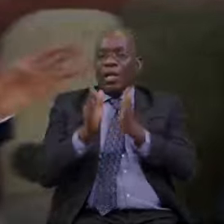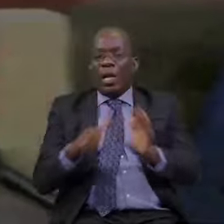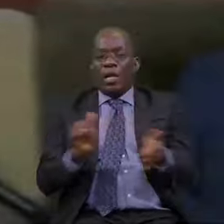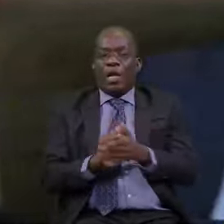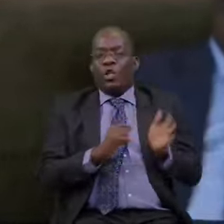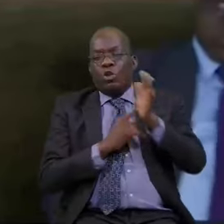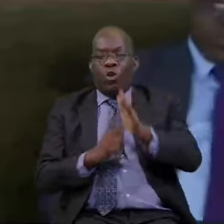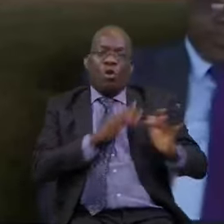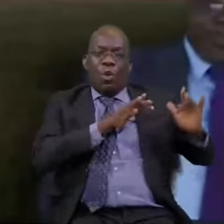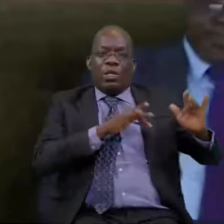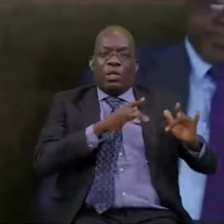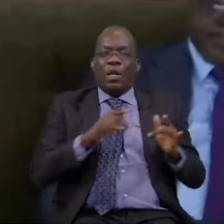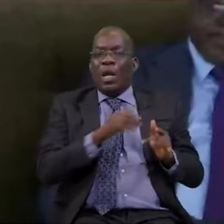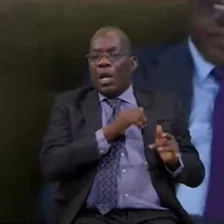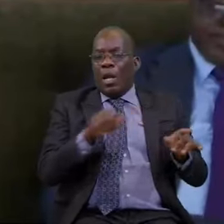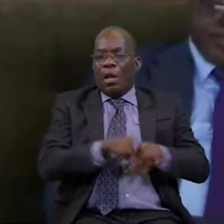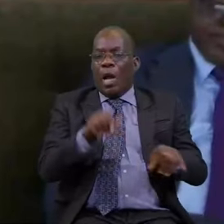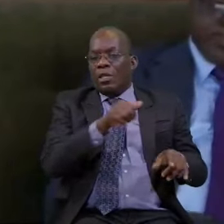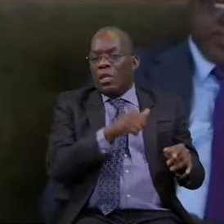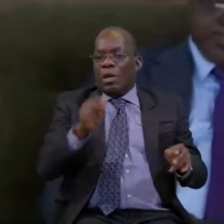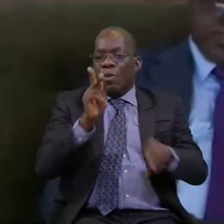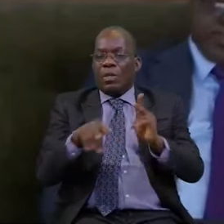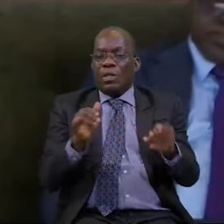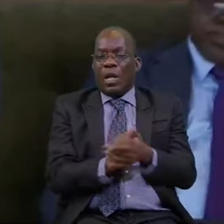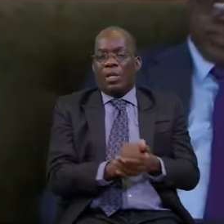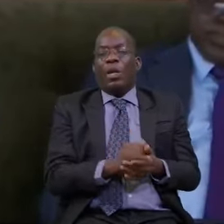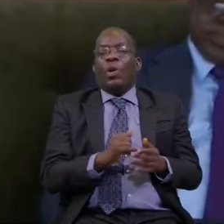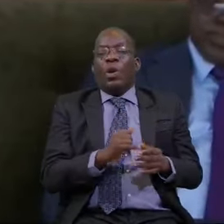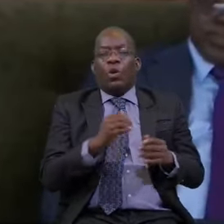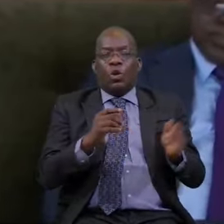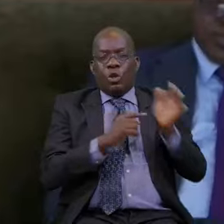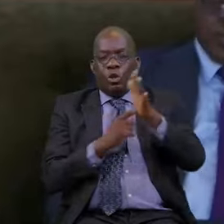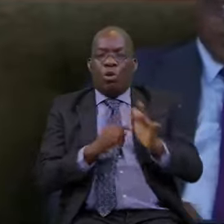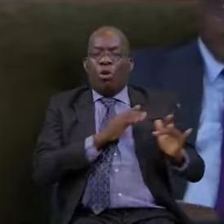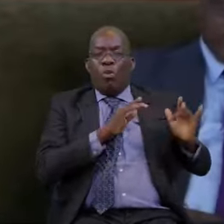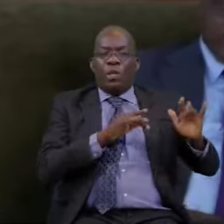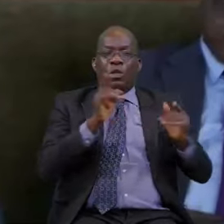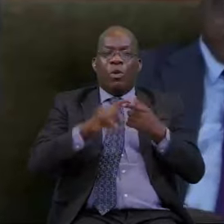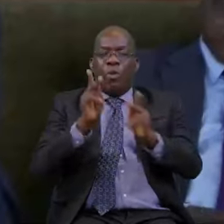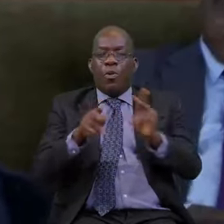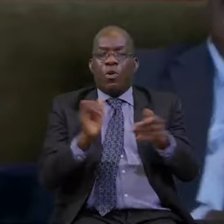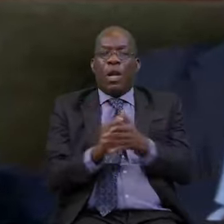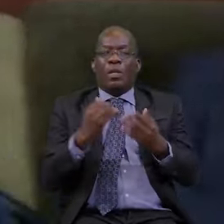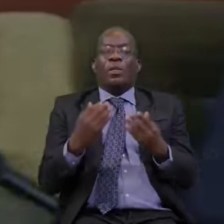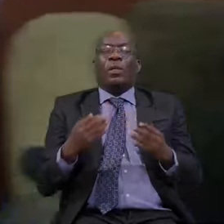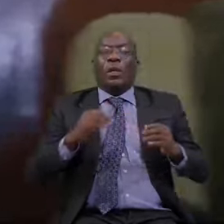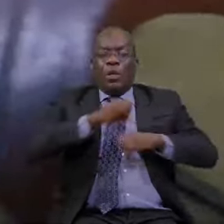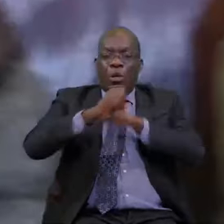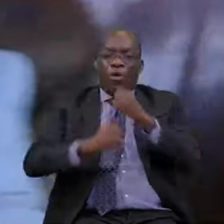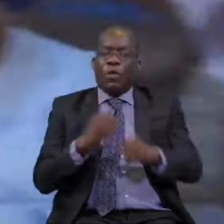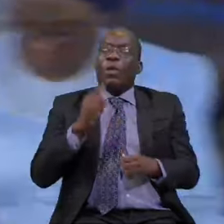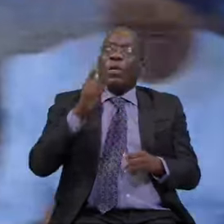voit les pauvres, les boiteux, les gens du monde qui souffrent. Il est devenu un